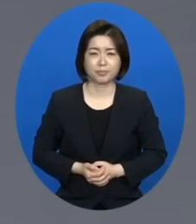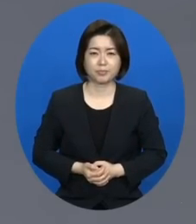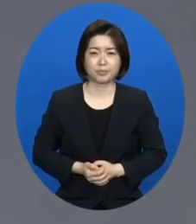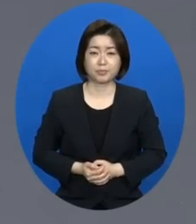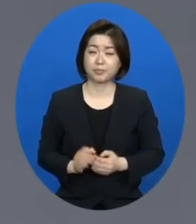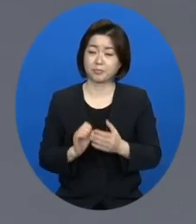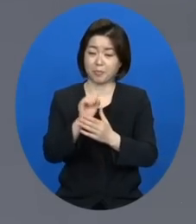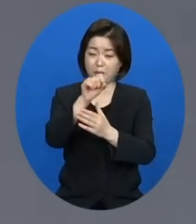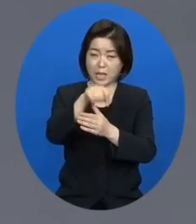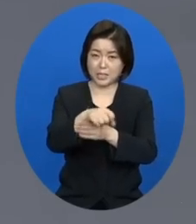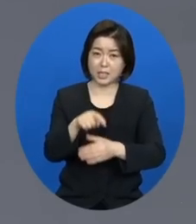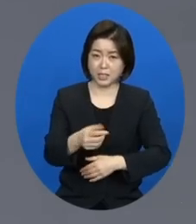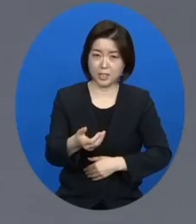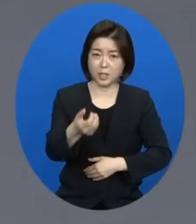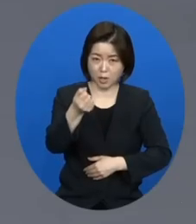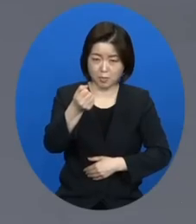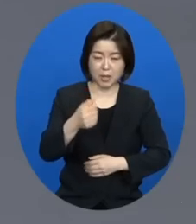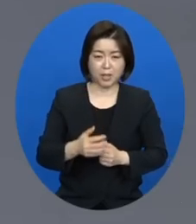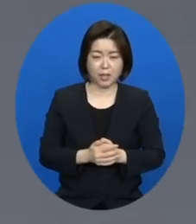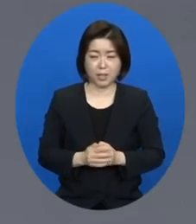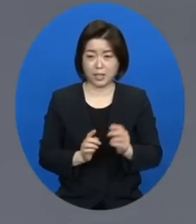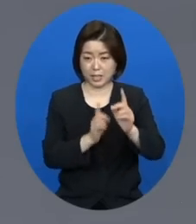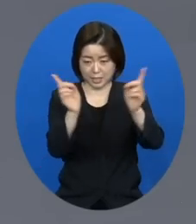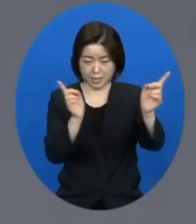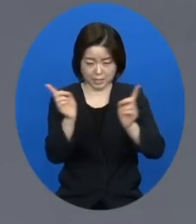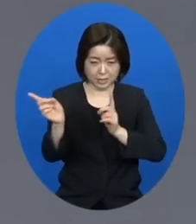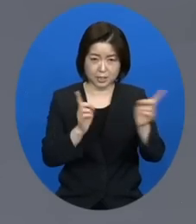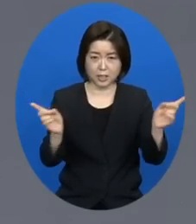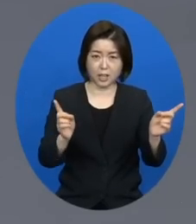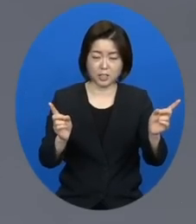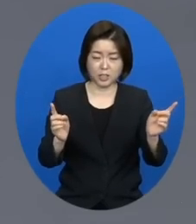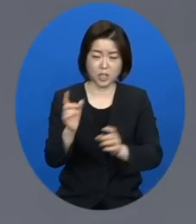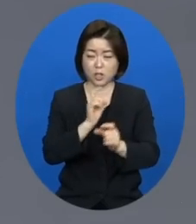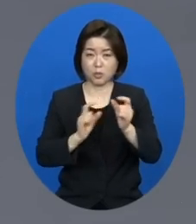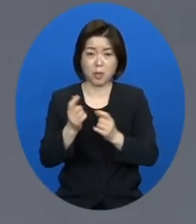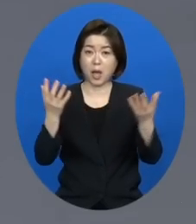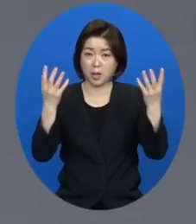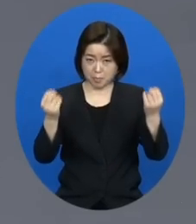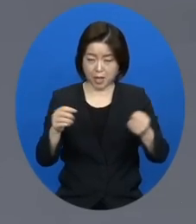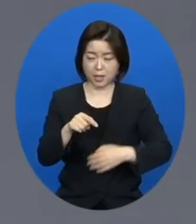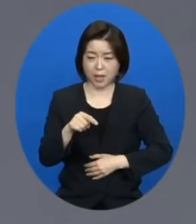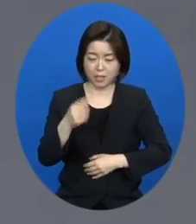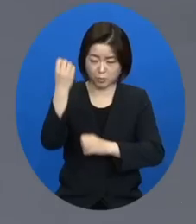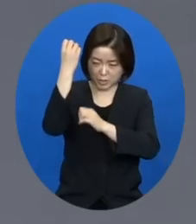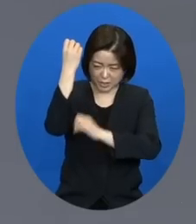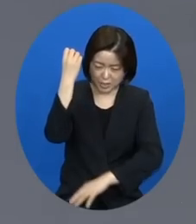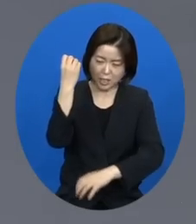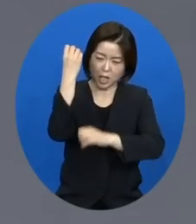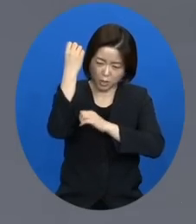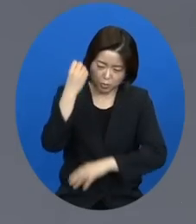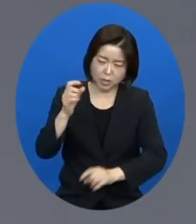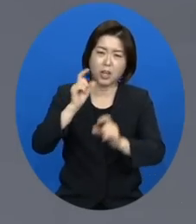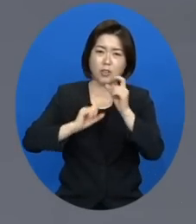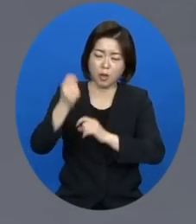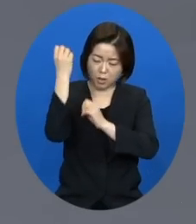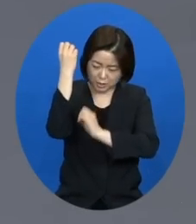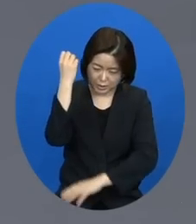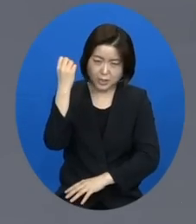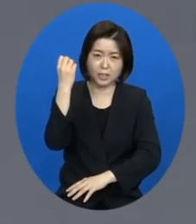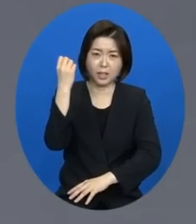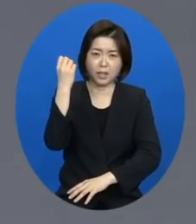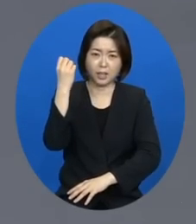될 그 열매들 또한 가지들이 풍성하다면 더더욱 그 뿌리는 깊게 더 깊게